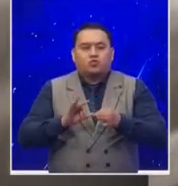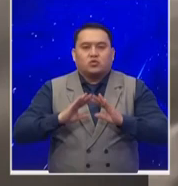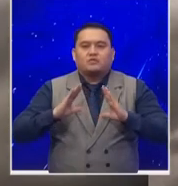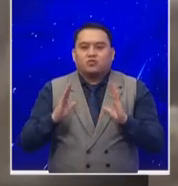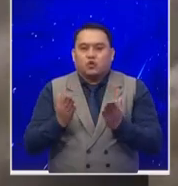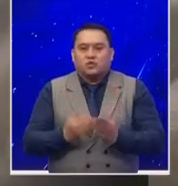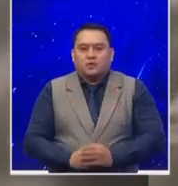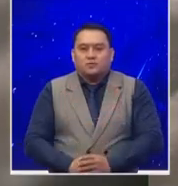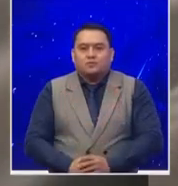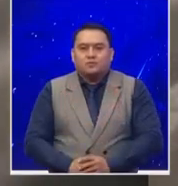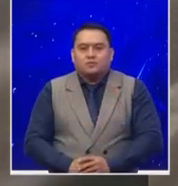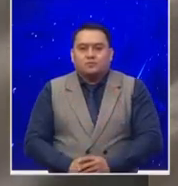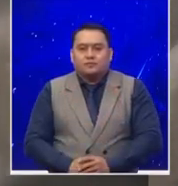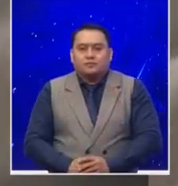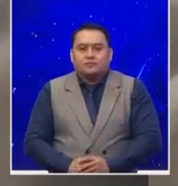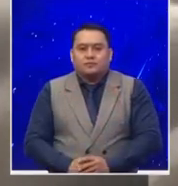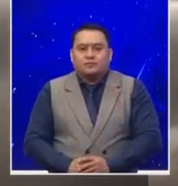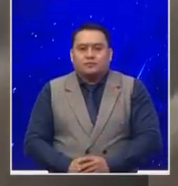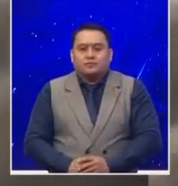трудной ситуации.